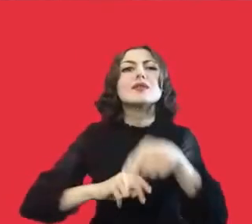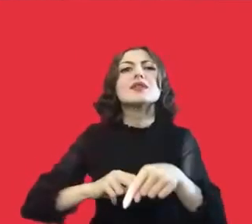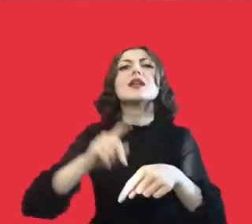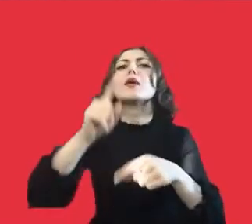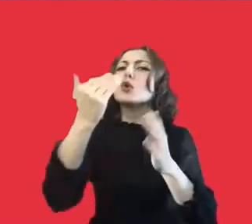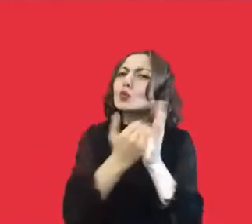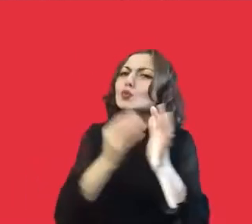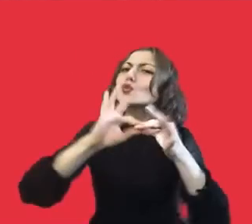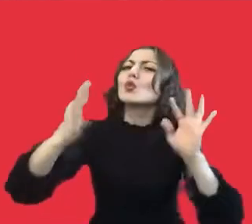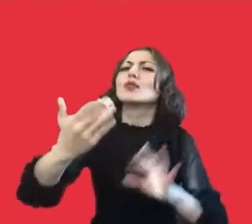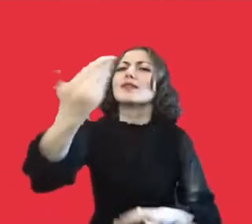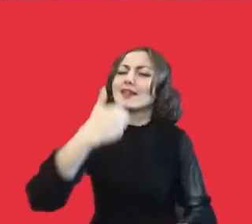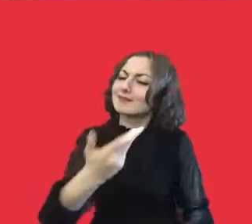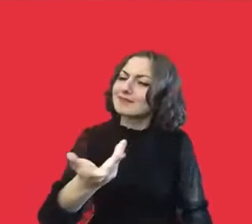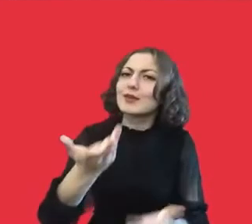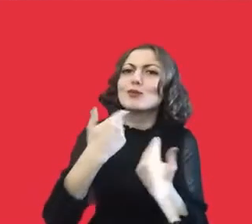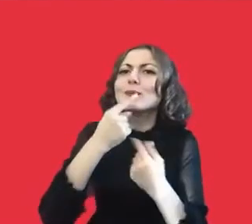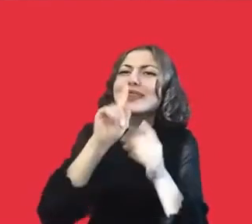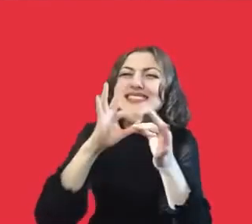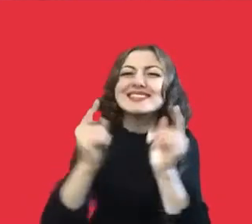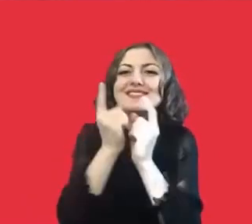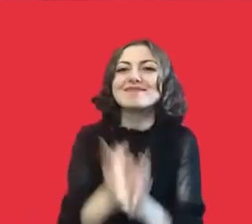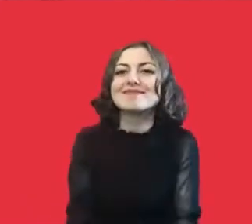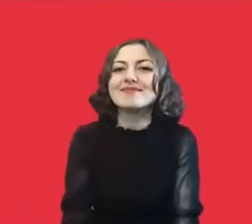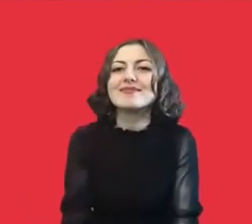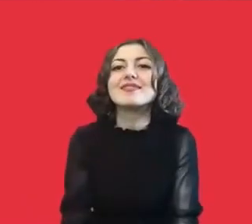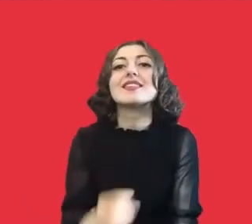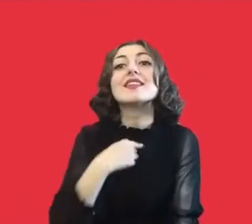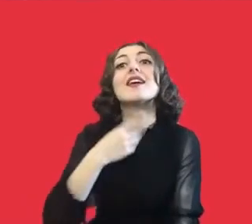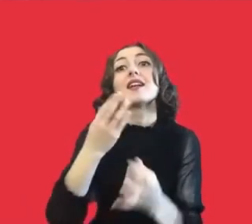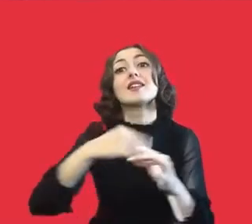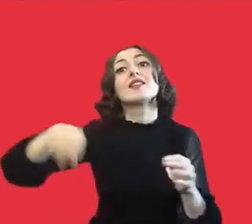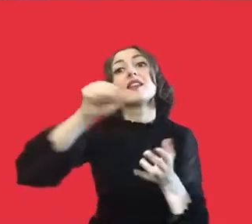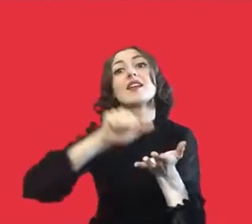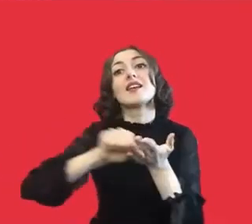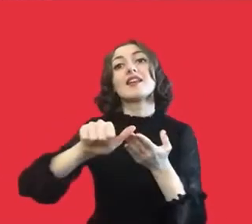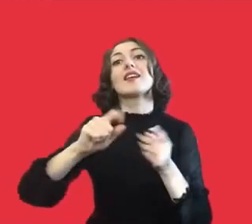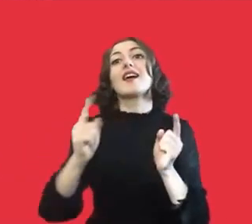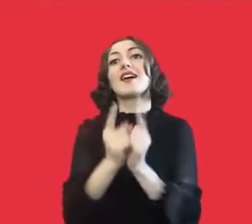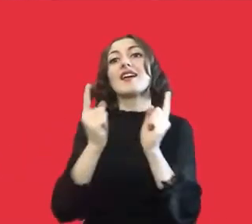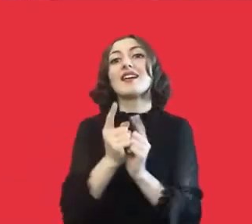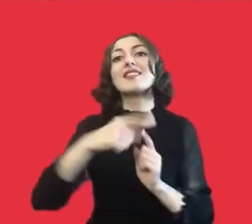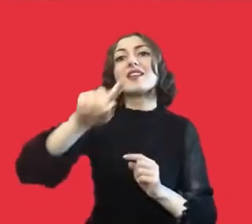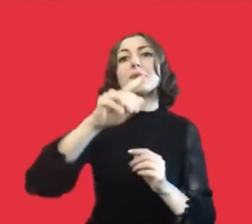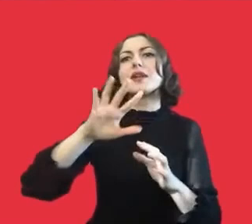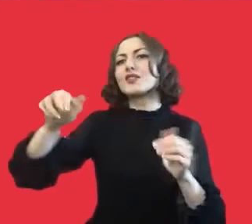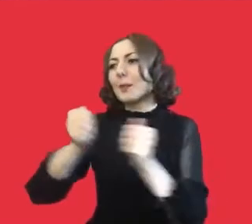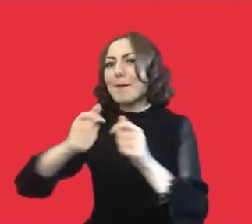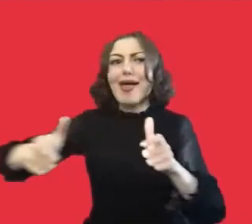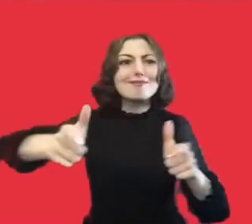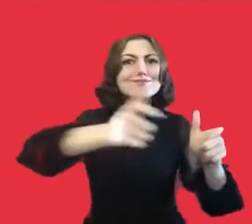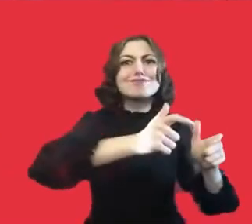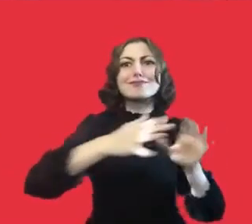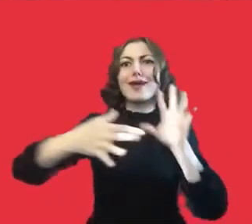alalım, sonra devam edeceğiz sonraki panelle. Ben de her birisiyle sahada beraber çalışan, değer katan